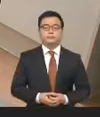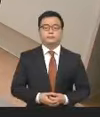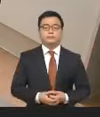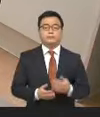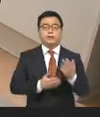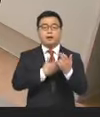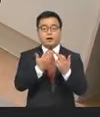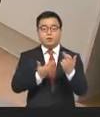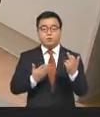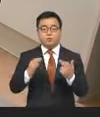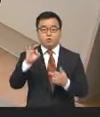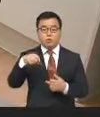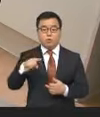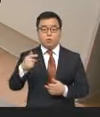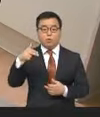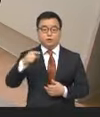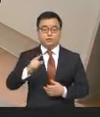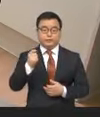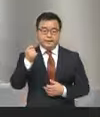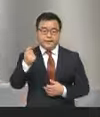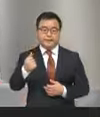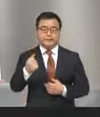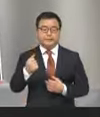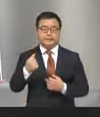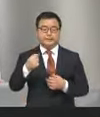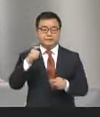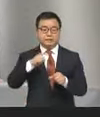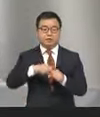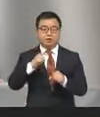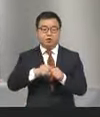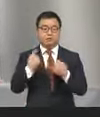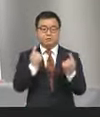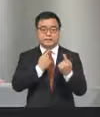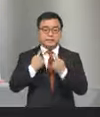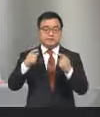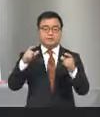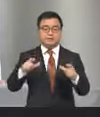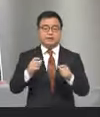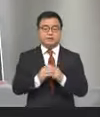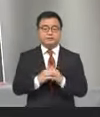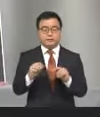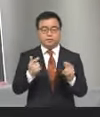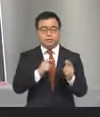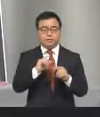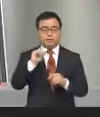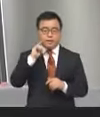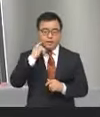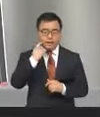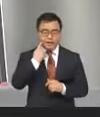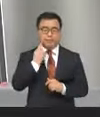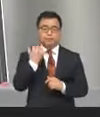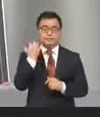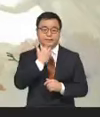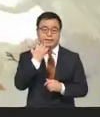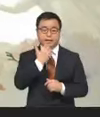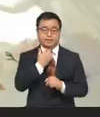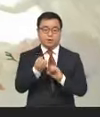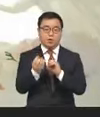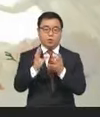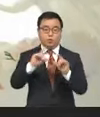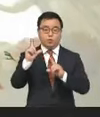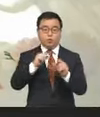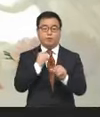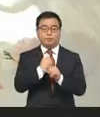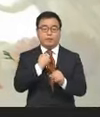강원도 원주의 작은 떡 케이크 가게. 능숙한 솜씨로 색색의 앙금 꽃장식을 만드는 김세라 씨는 어린